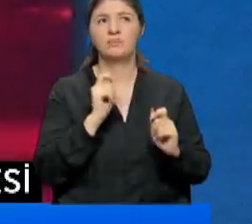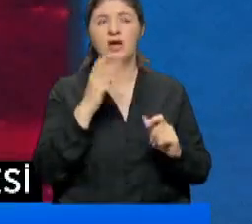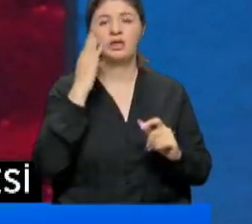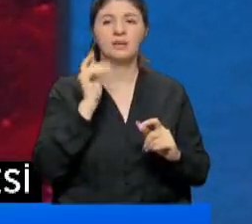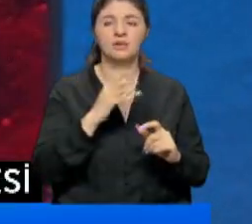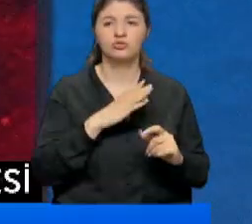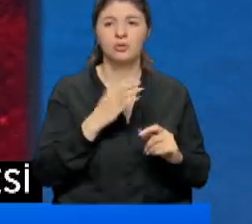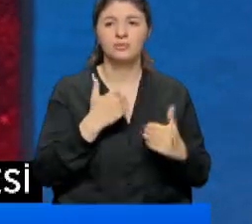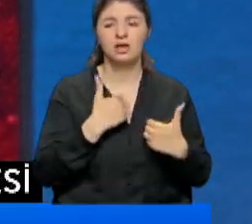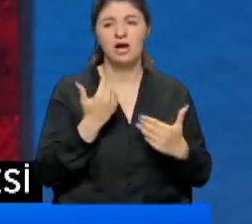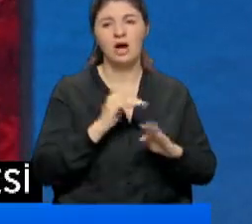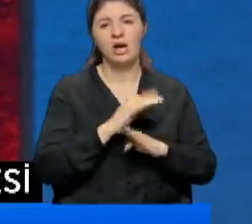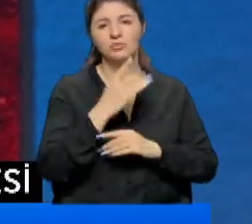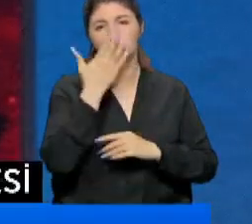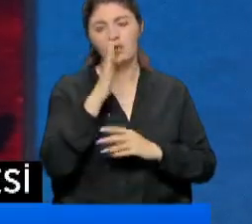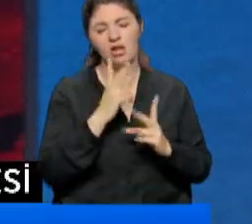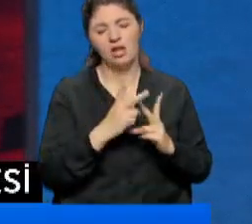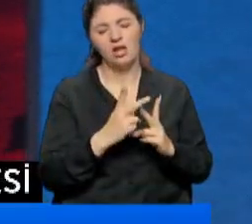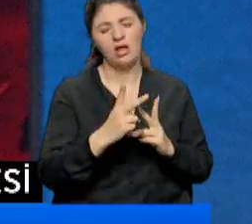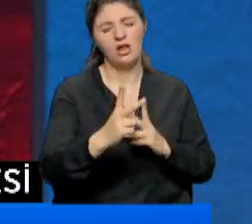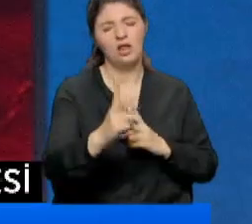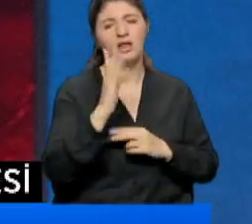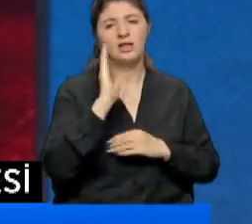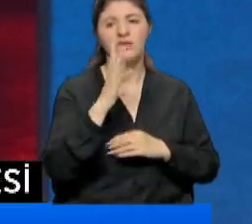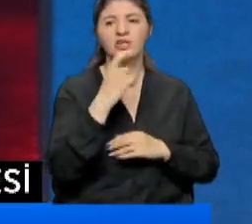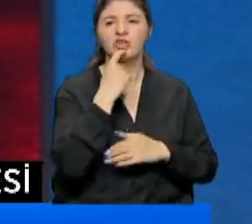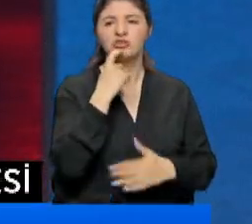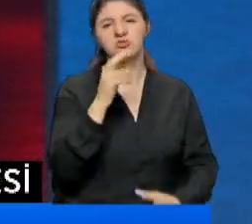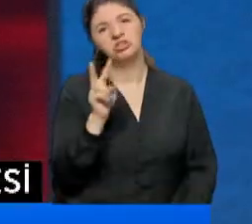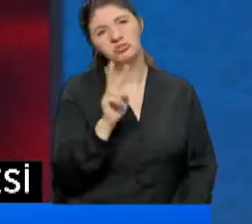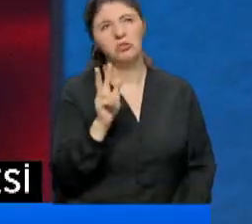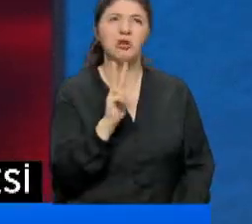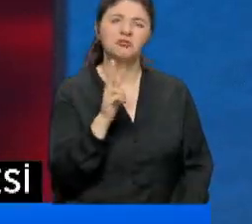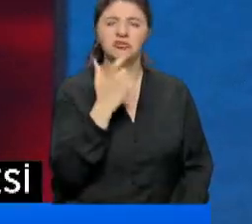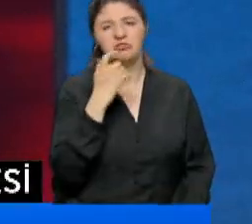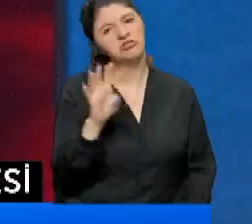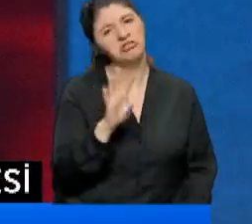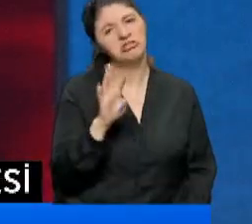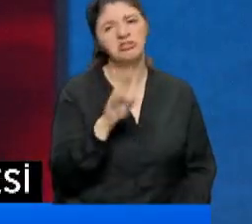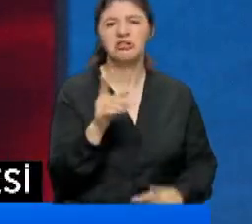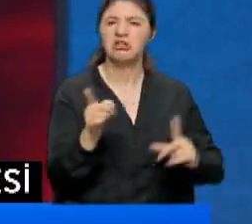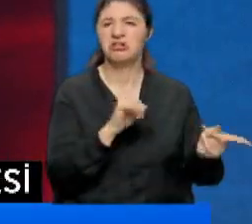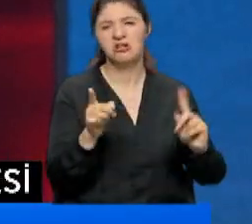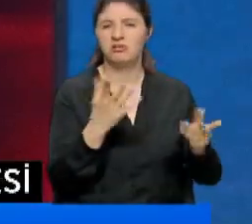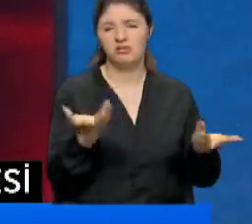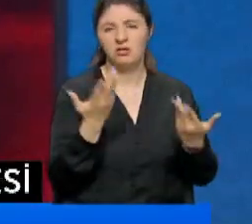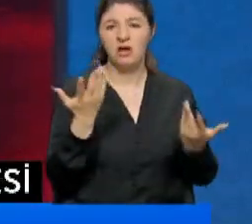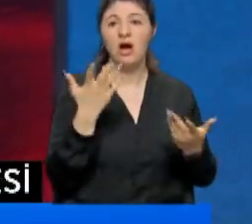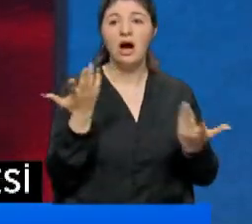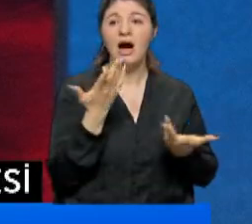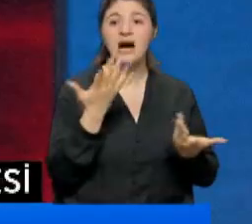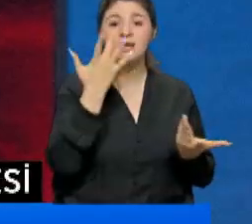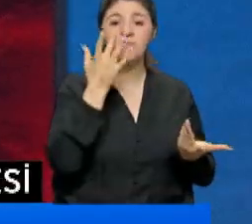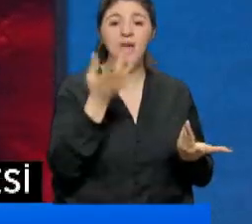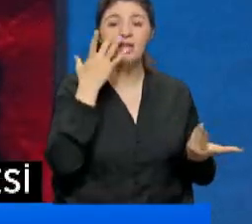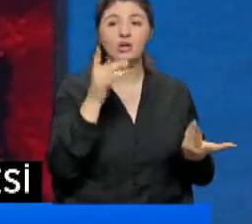yani böyle anlamak istiyorum şimdi hayatın doğal akışında devam ederken yaşım 20'li 30'lu 40'lı yaşlarda hangi